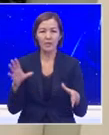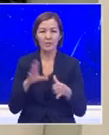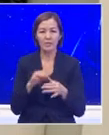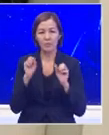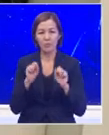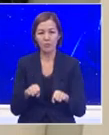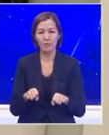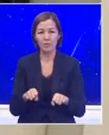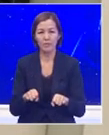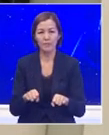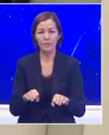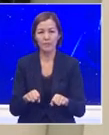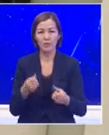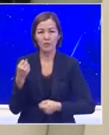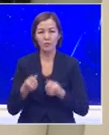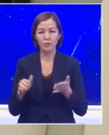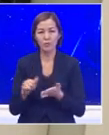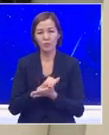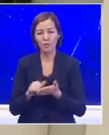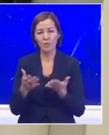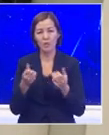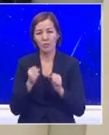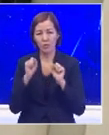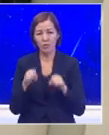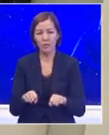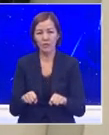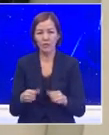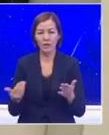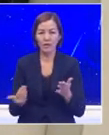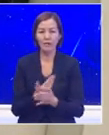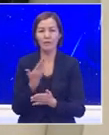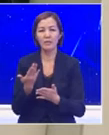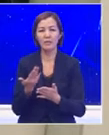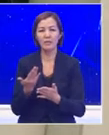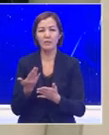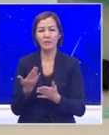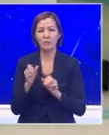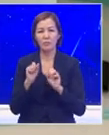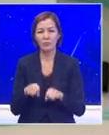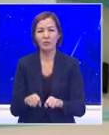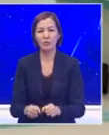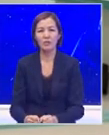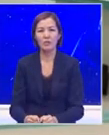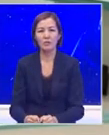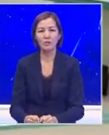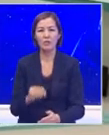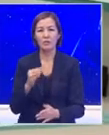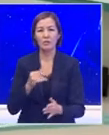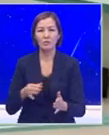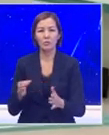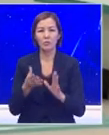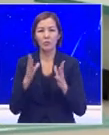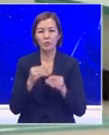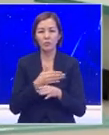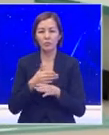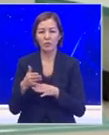алады. Үй жүргізуші куәліктерін қайталама алу мүмкіндіктері бар. Облыс Жетісу облысы болып